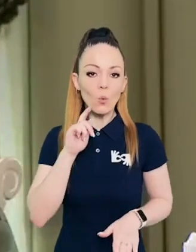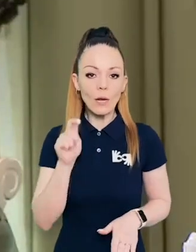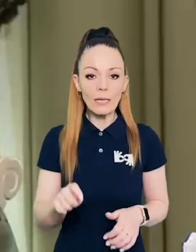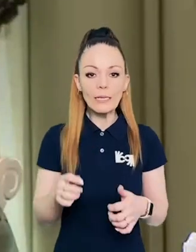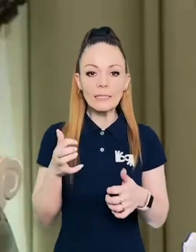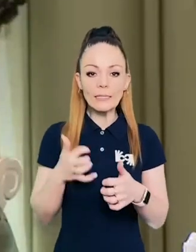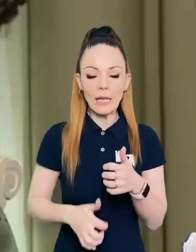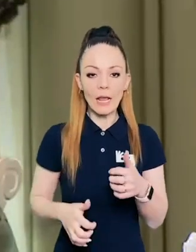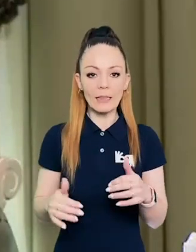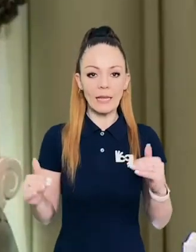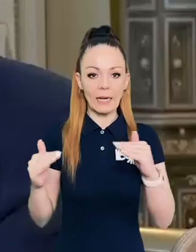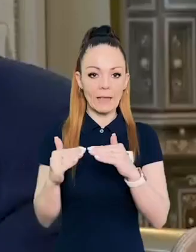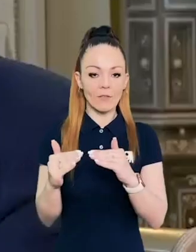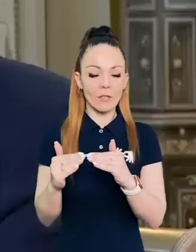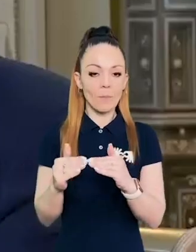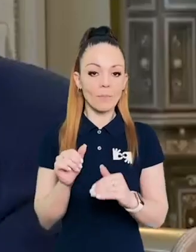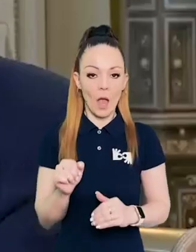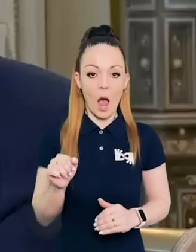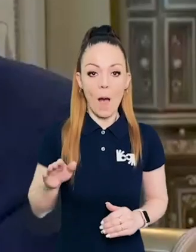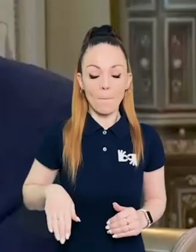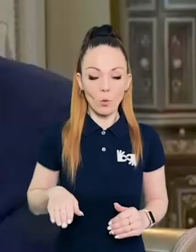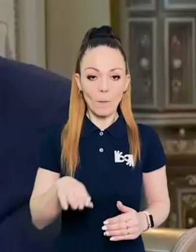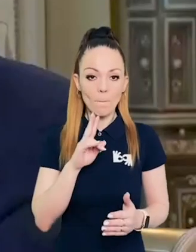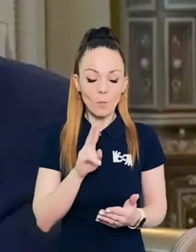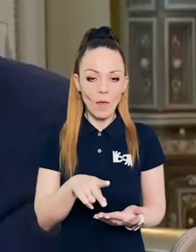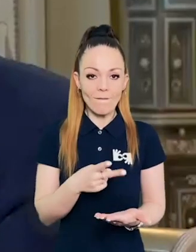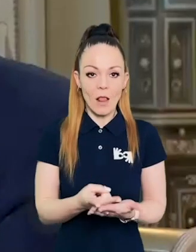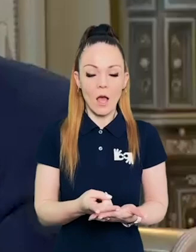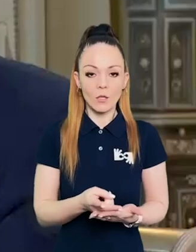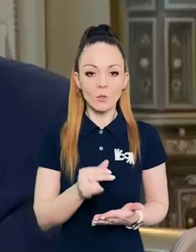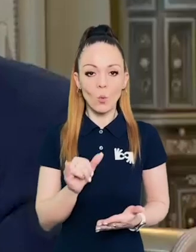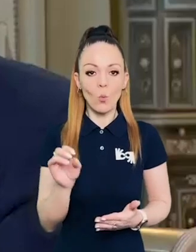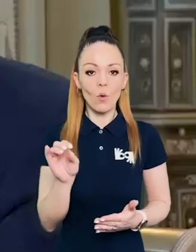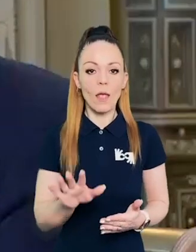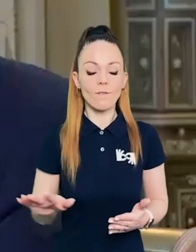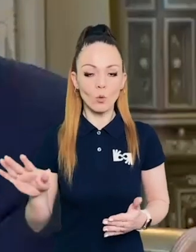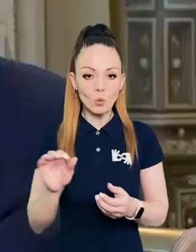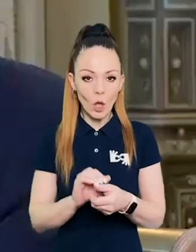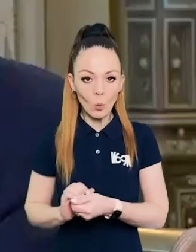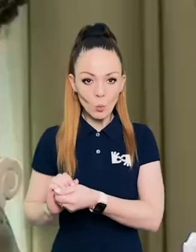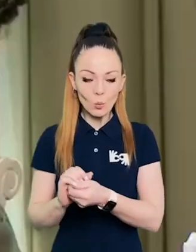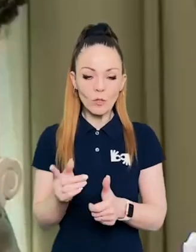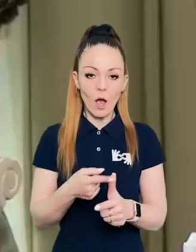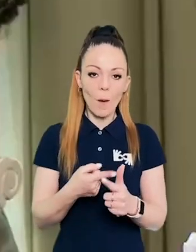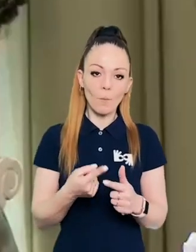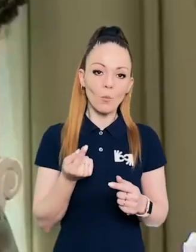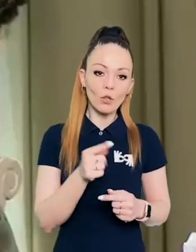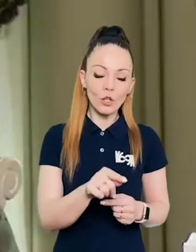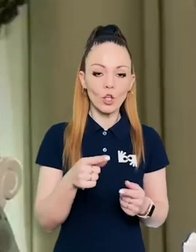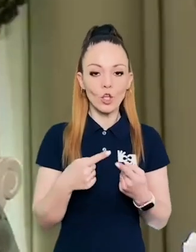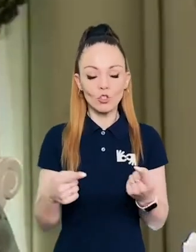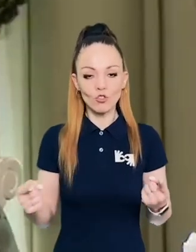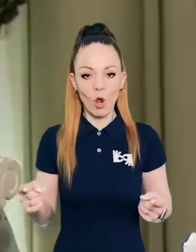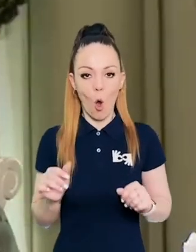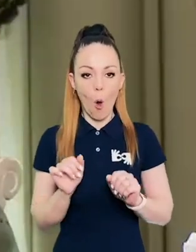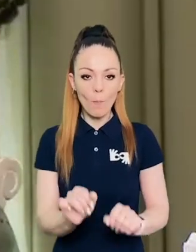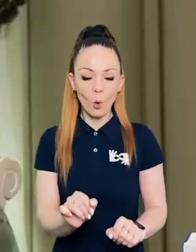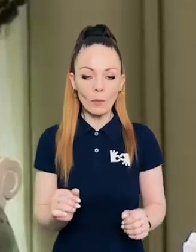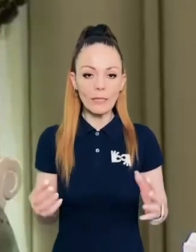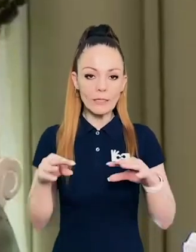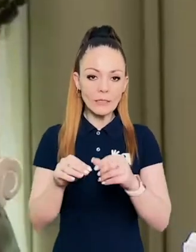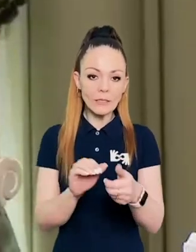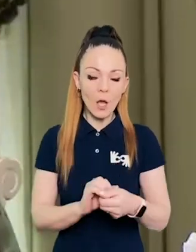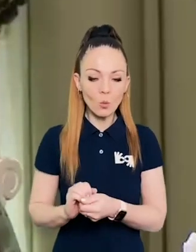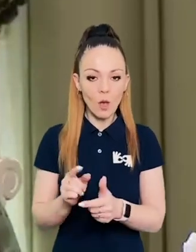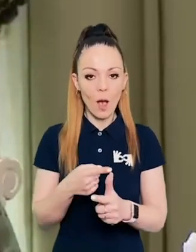України серед рівних, а це потім проявляється в Євросоюзі, або в тих чи інших оборонних